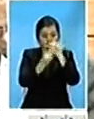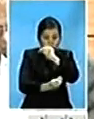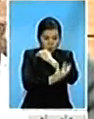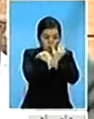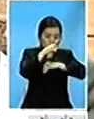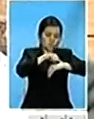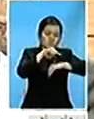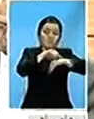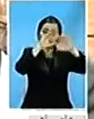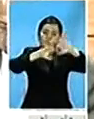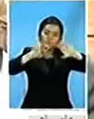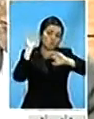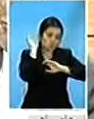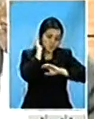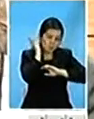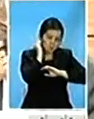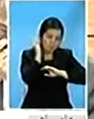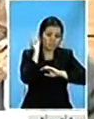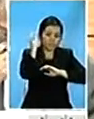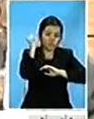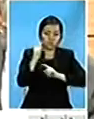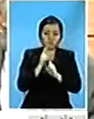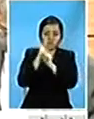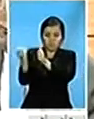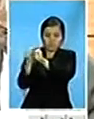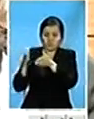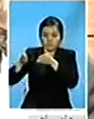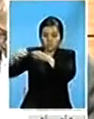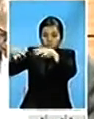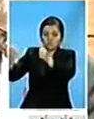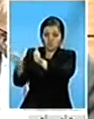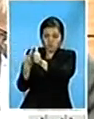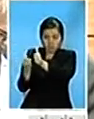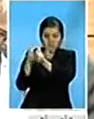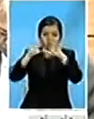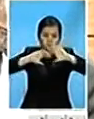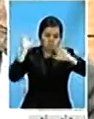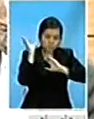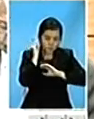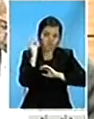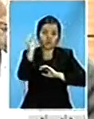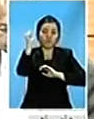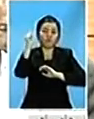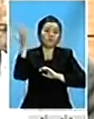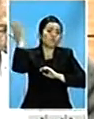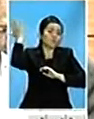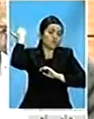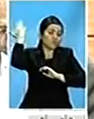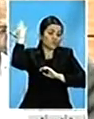ที่จะรับฟังข้อเสนอแนะของทางพวกผมที่เป็นฝ่ายค้านที่ผ่านมารัฐบาลถึงแ